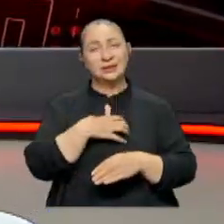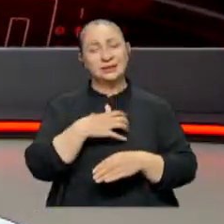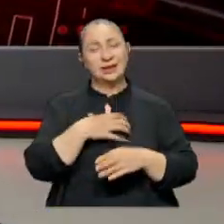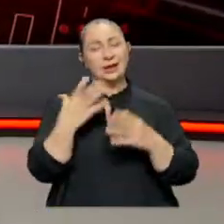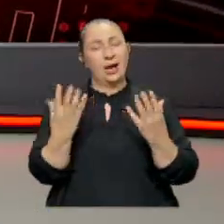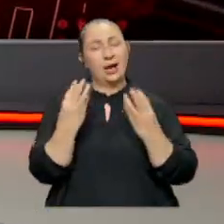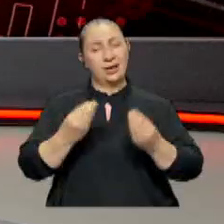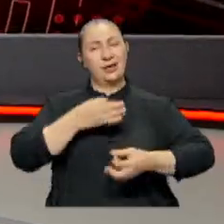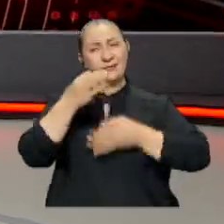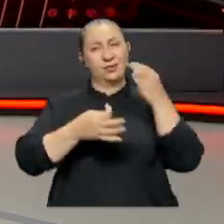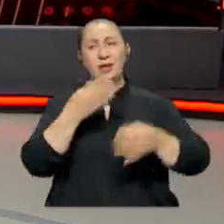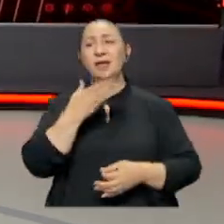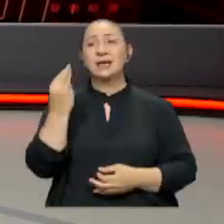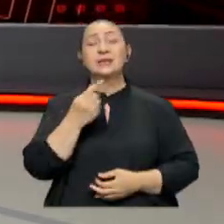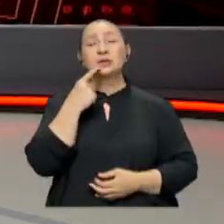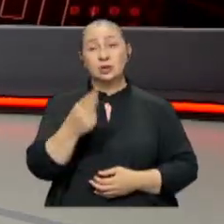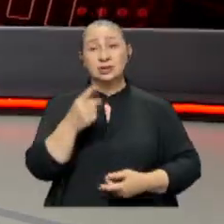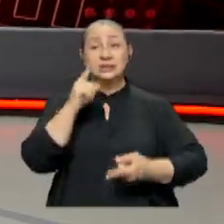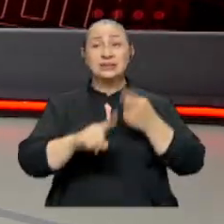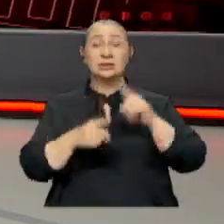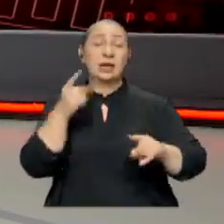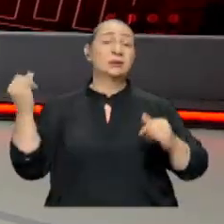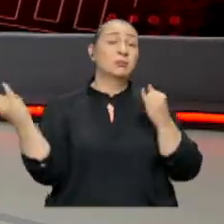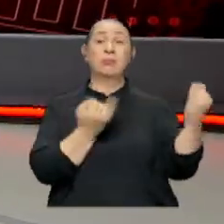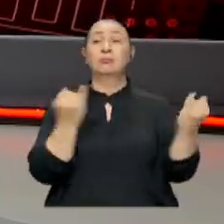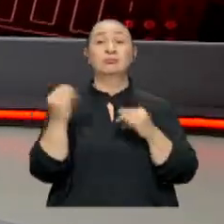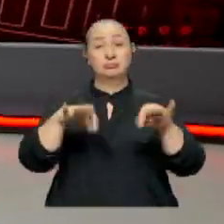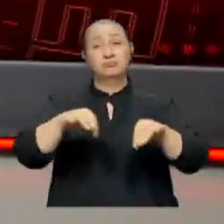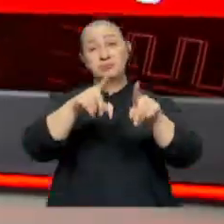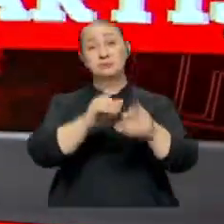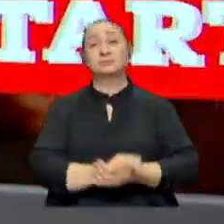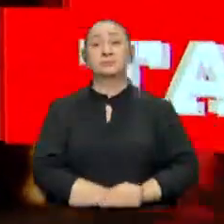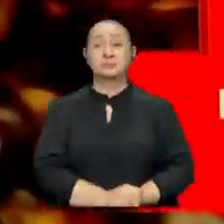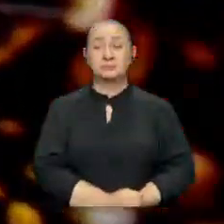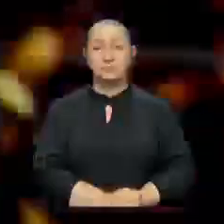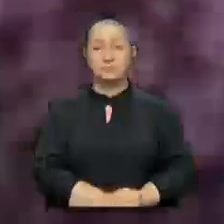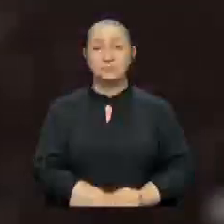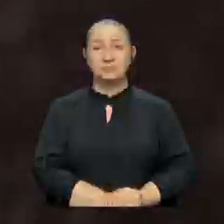gayet iyi ifade ediyorlar. Gençler söyledi, siyaset tartışıyor şimdi.